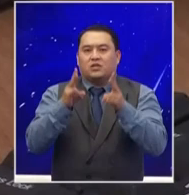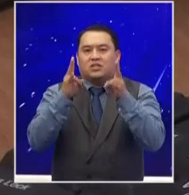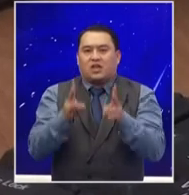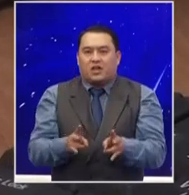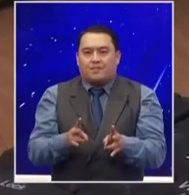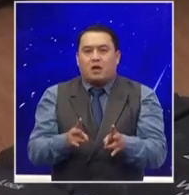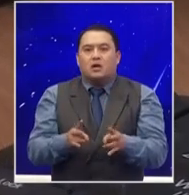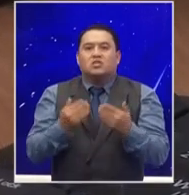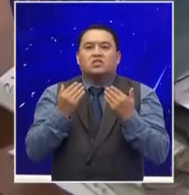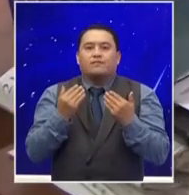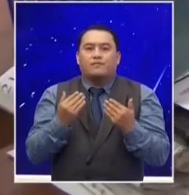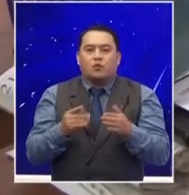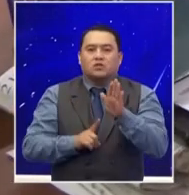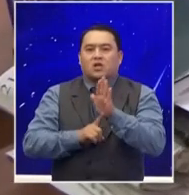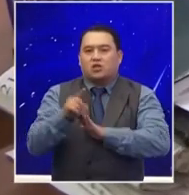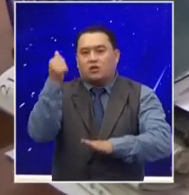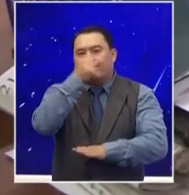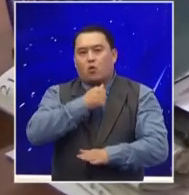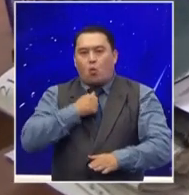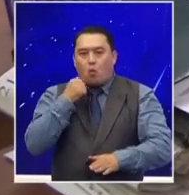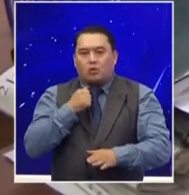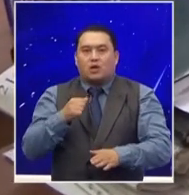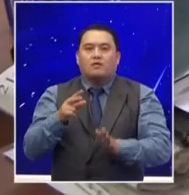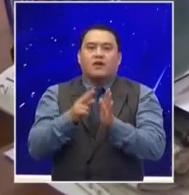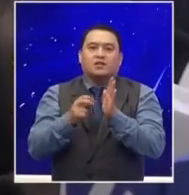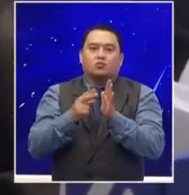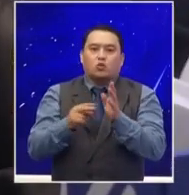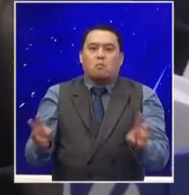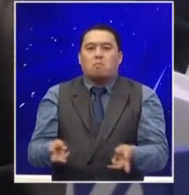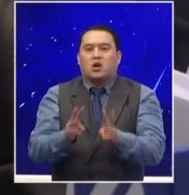трагедии. Об этом говорят цифры. С начала года произошло почти